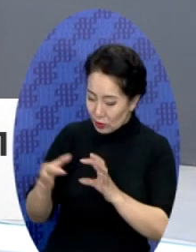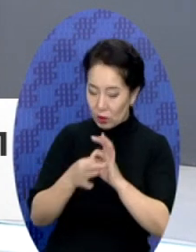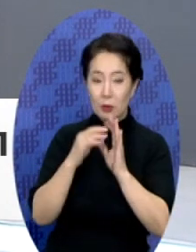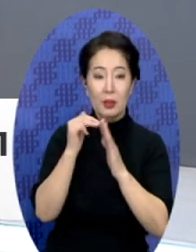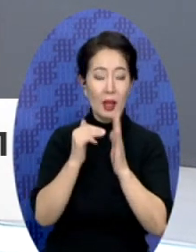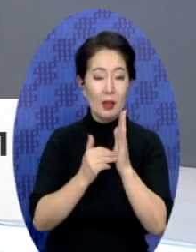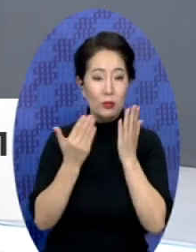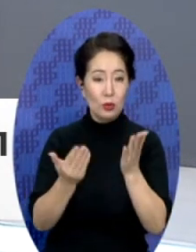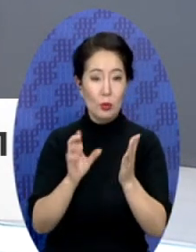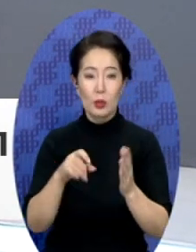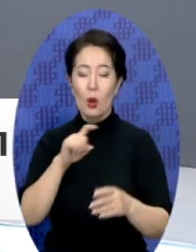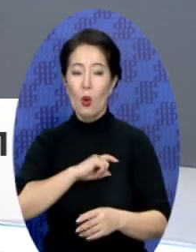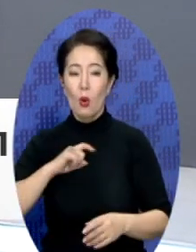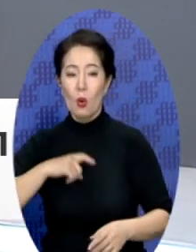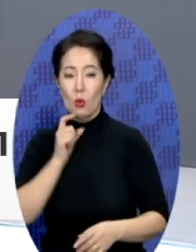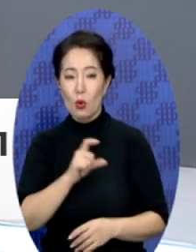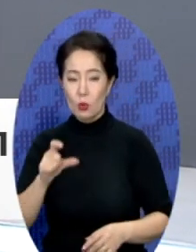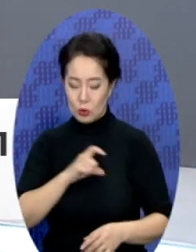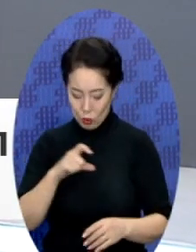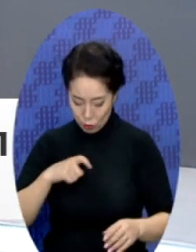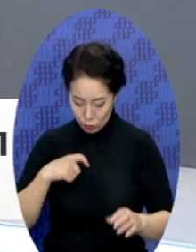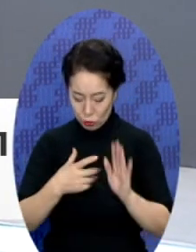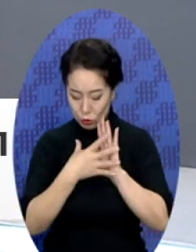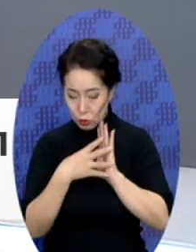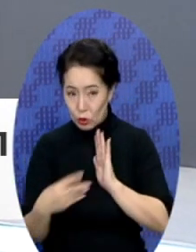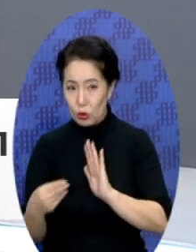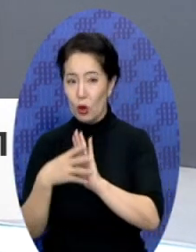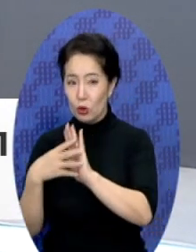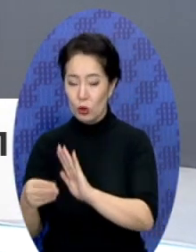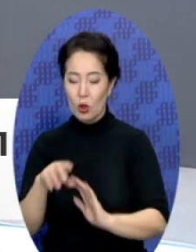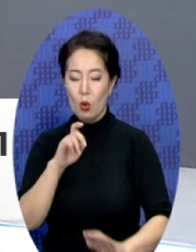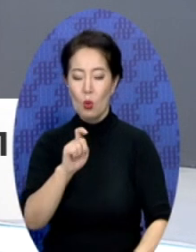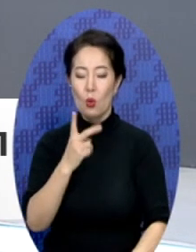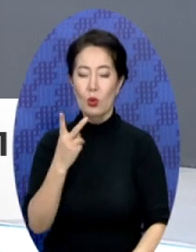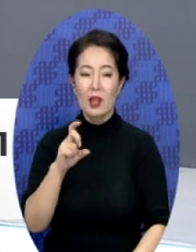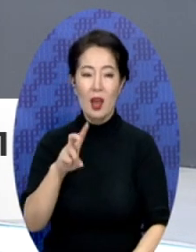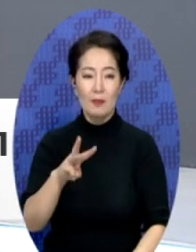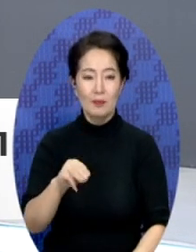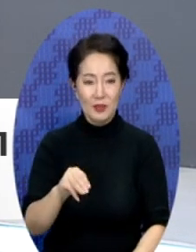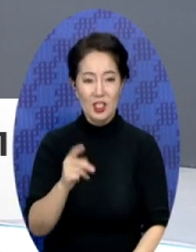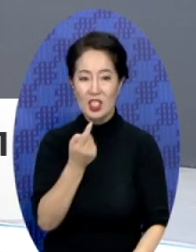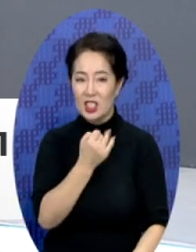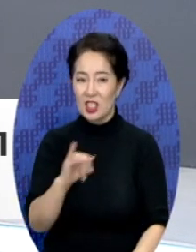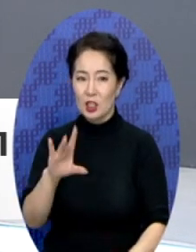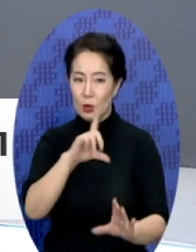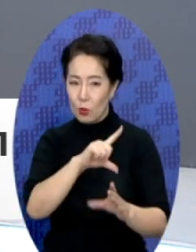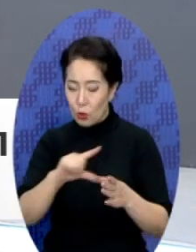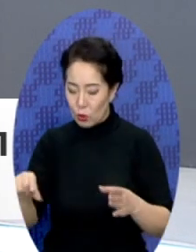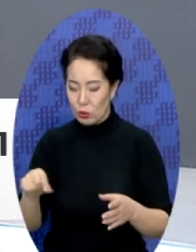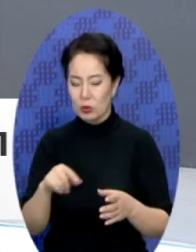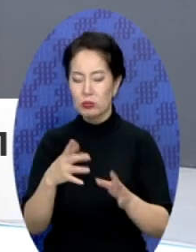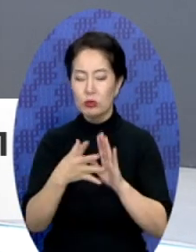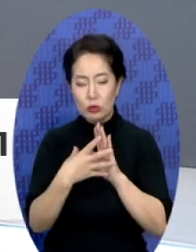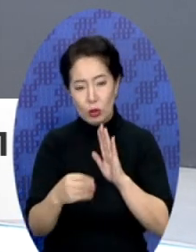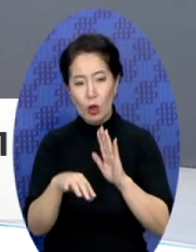юм бол юу бац яг хувь хүн өөрсдийнхөө нөлөөллөөр одоо бусад хүмүүстэй хөлмжийн хийг бууруулах энэ тодорхой одоо зөвлөмж нөлөөллийн арга хэмжээ хөтөлбөрүүдийг